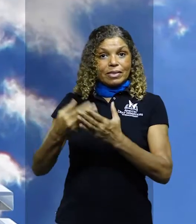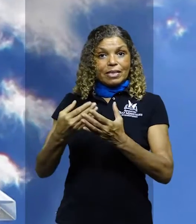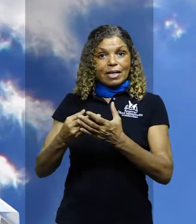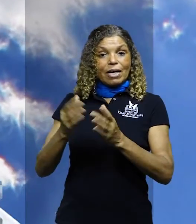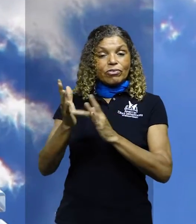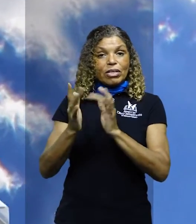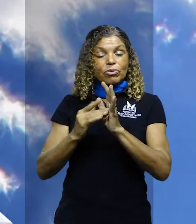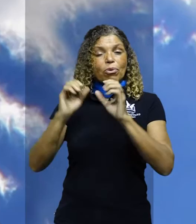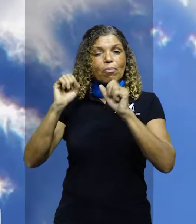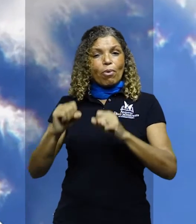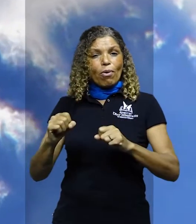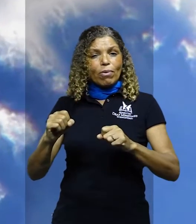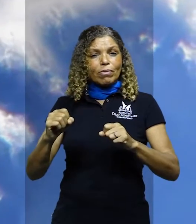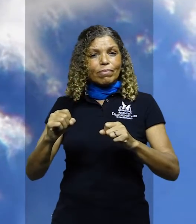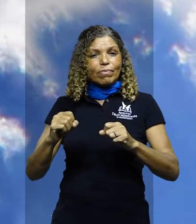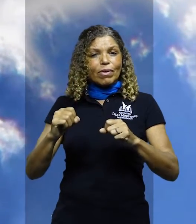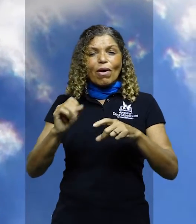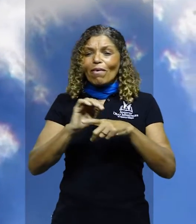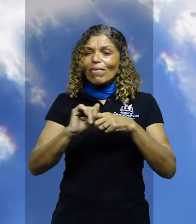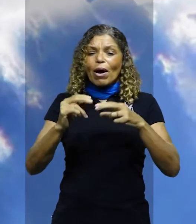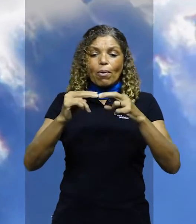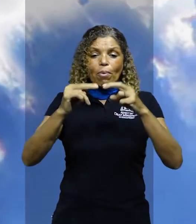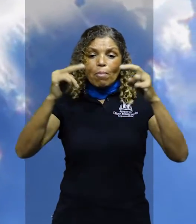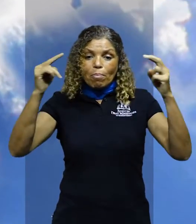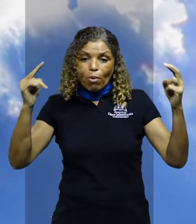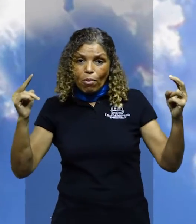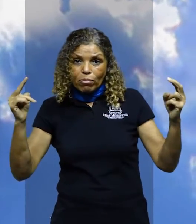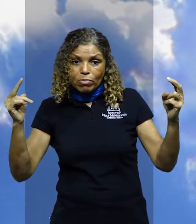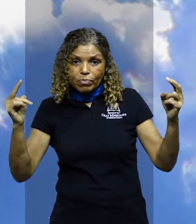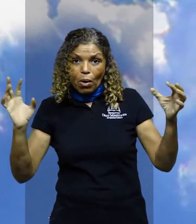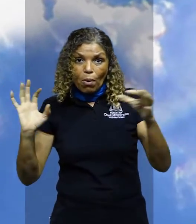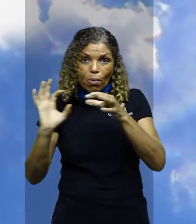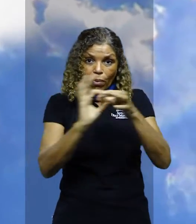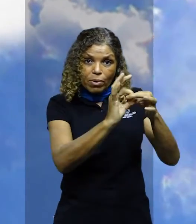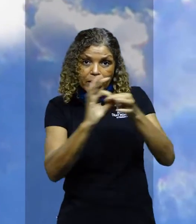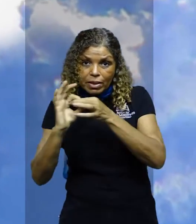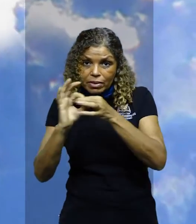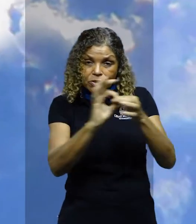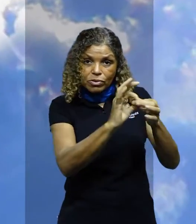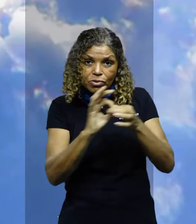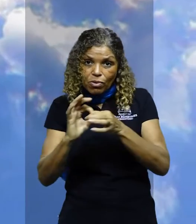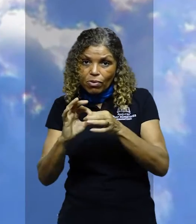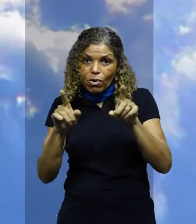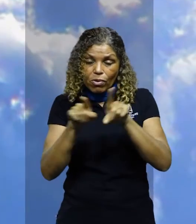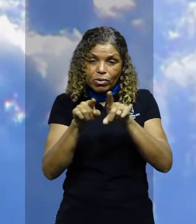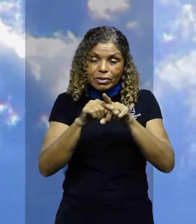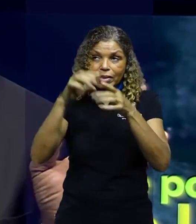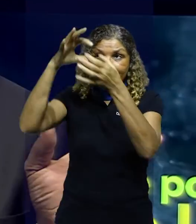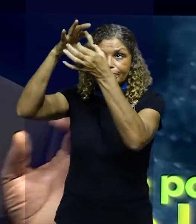lien, le pont, l'intercession parfaitement entre nous et le